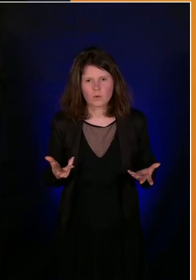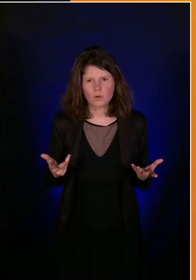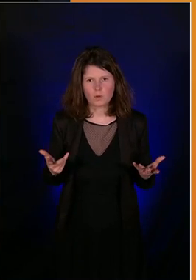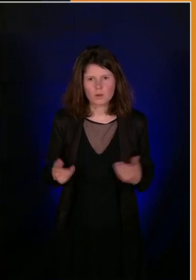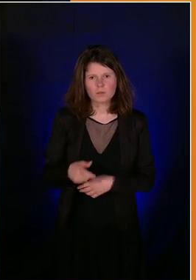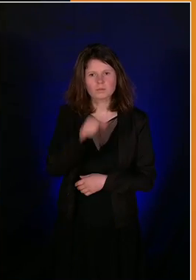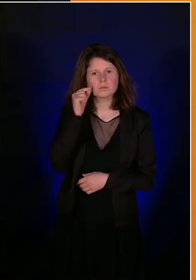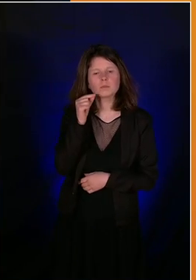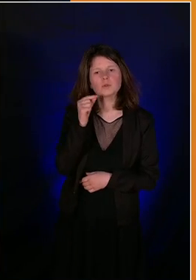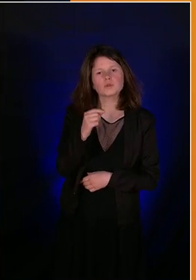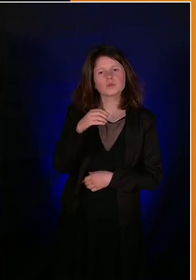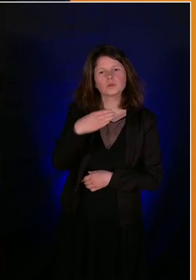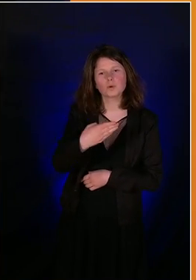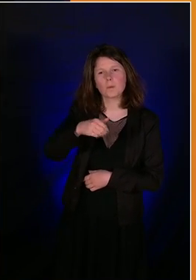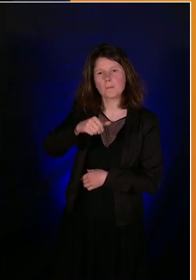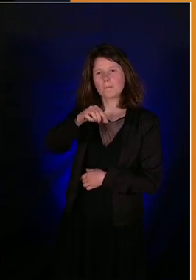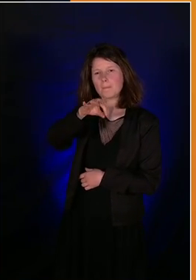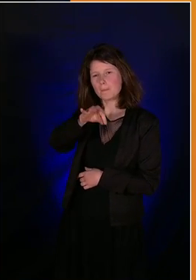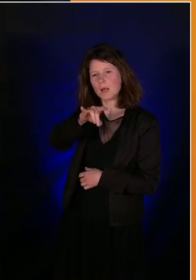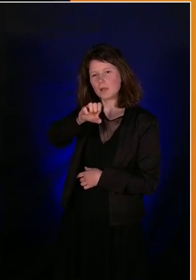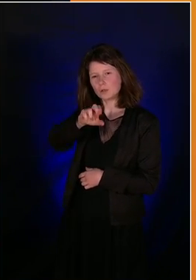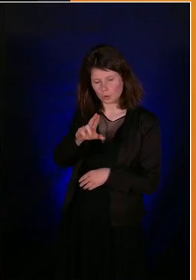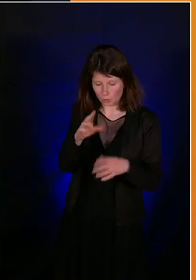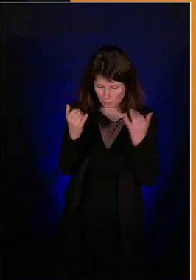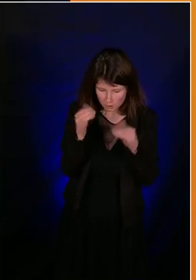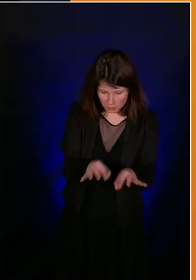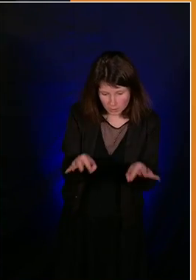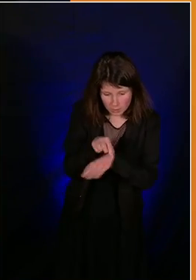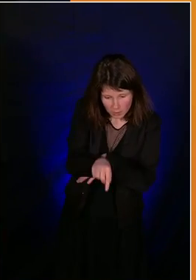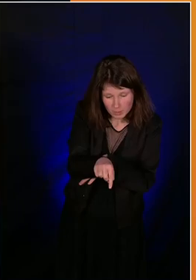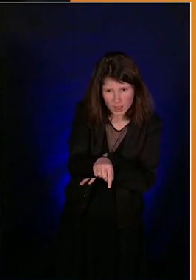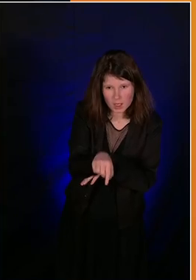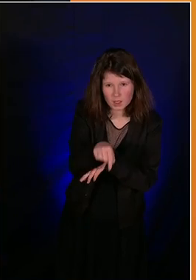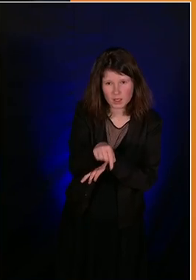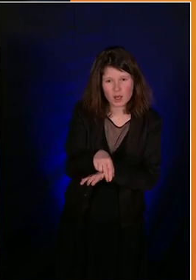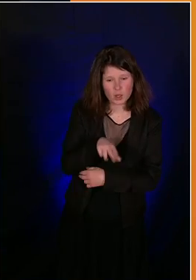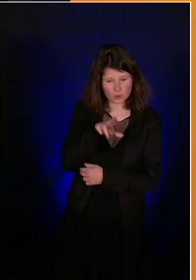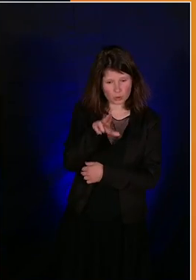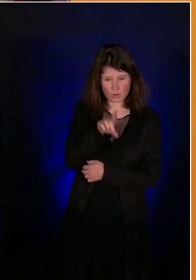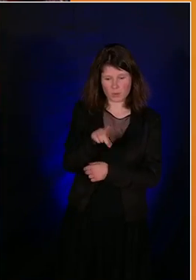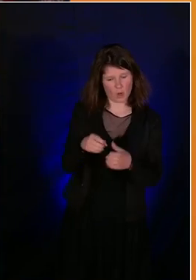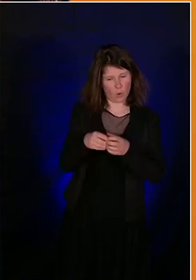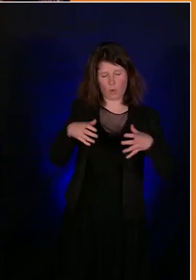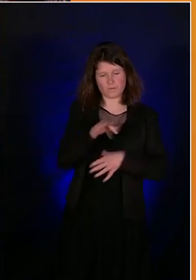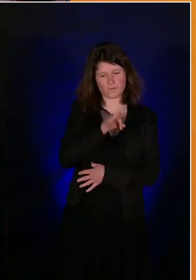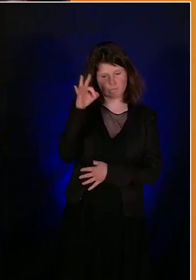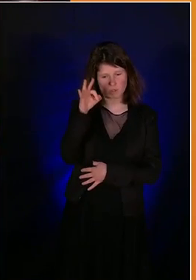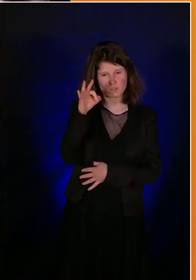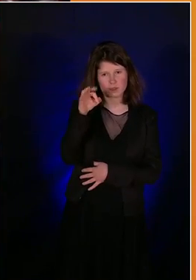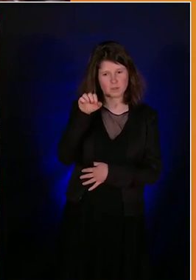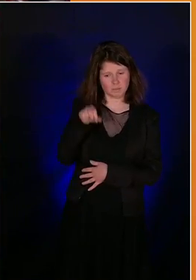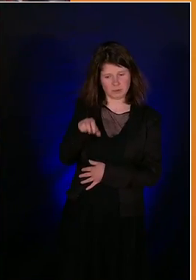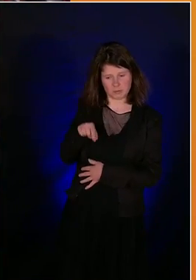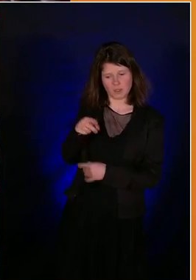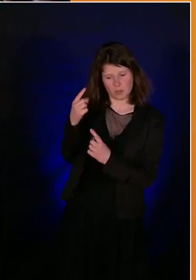départementale de la CGT des bouche de Ron au capitalistes alors que c'est une des plus grosses union départementales de France et qui est combative